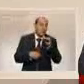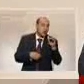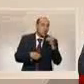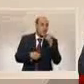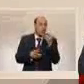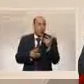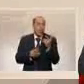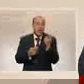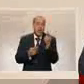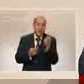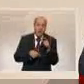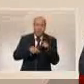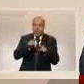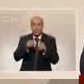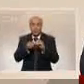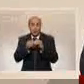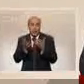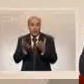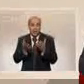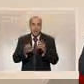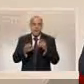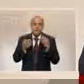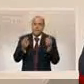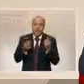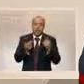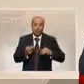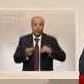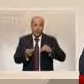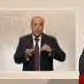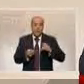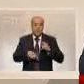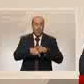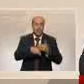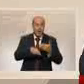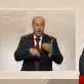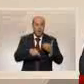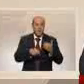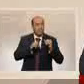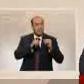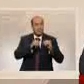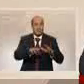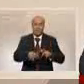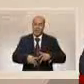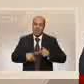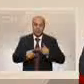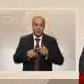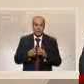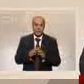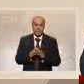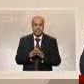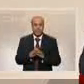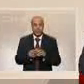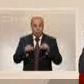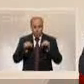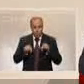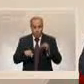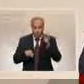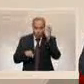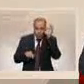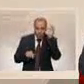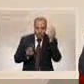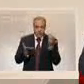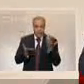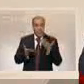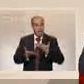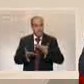قعده تنهار يوم بعد يوم مادش بكري على الشباب التونسي اللي قاعد يفقد في الامل في الحياه اليوم تونس